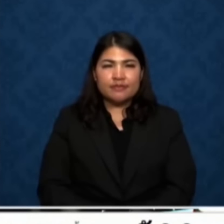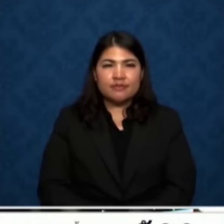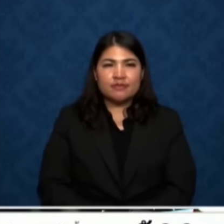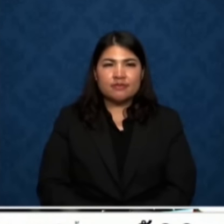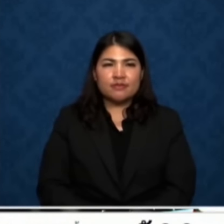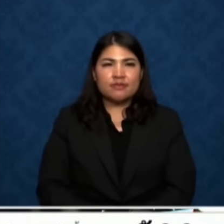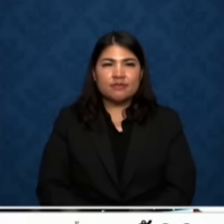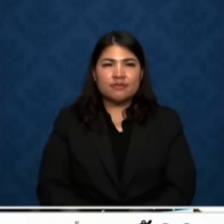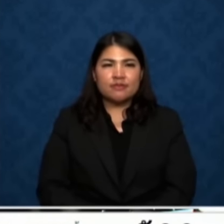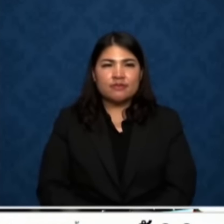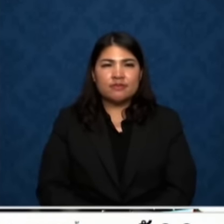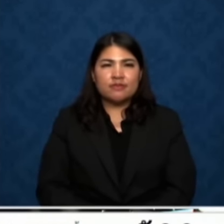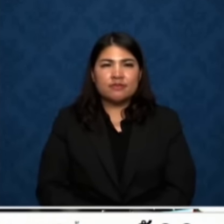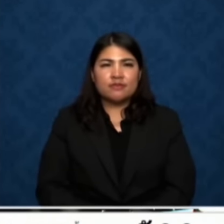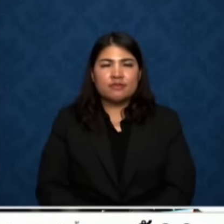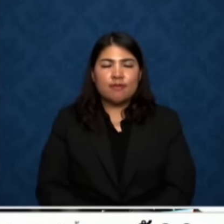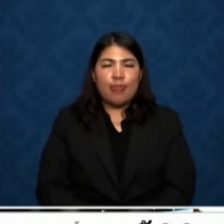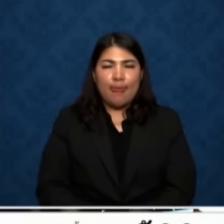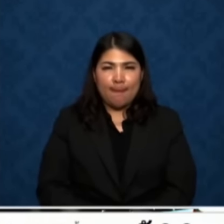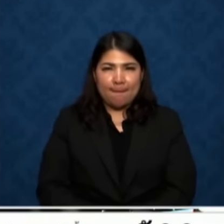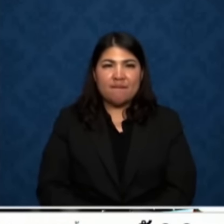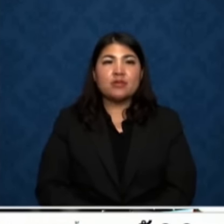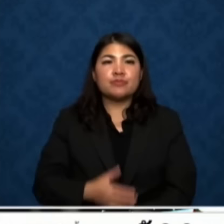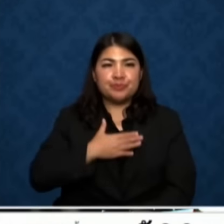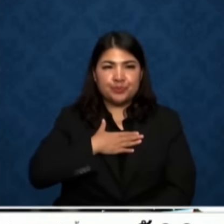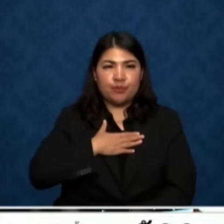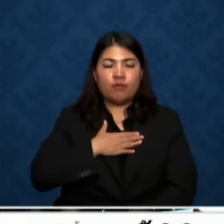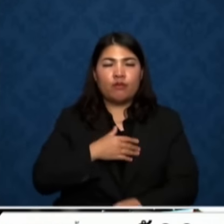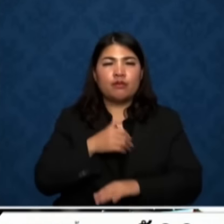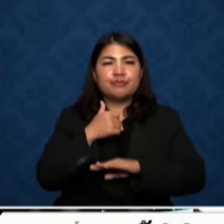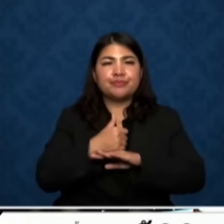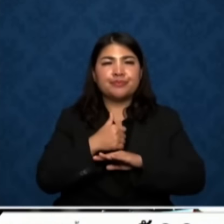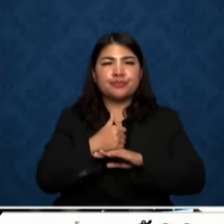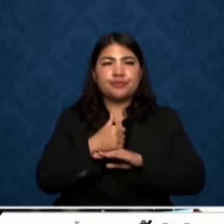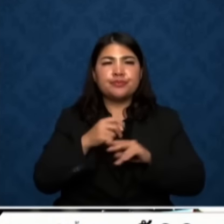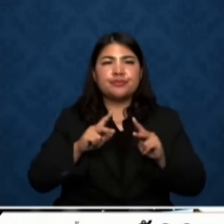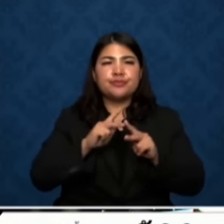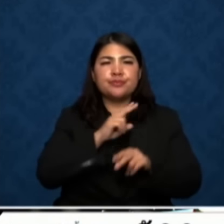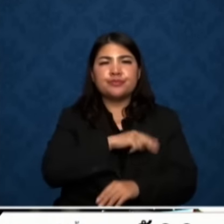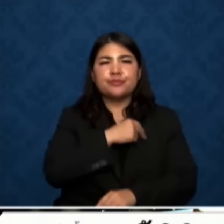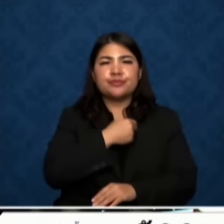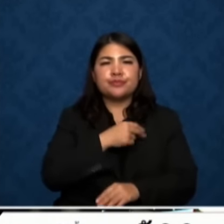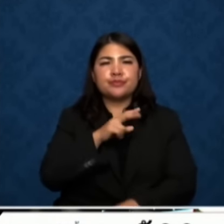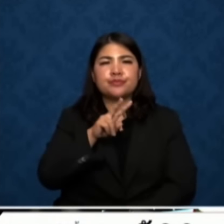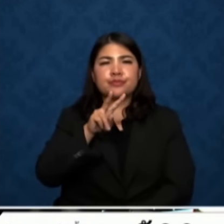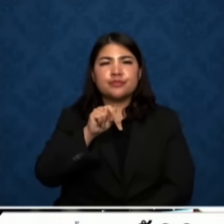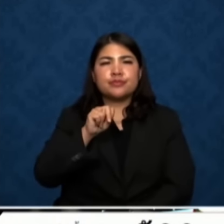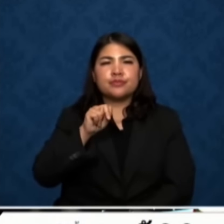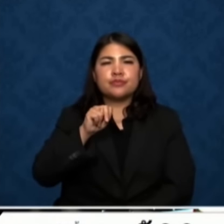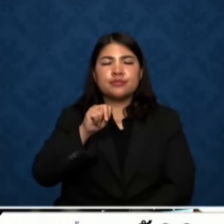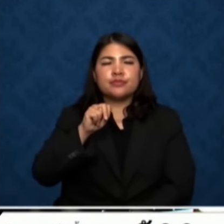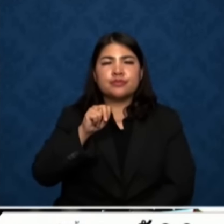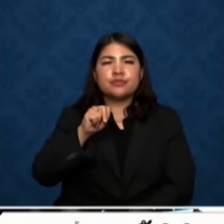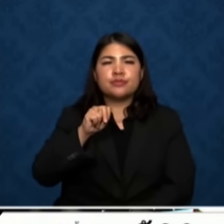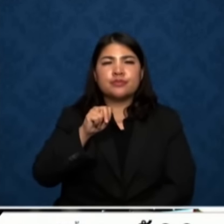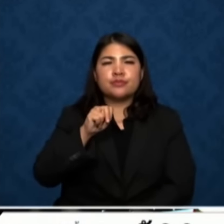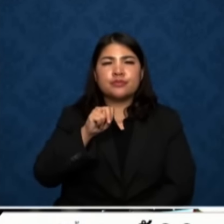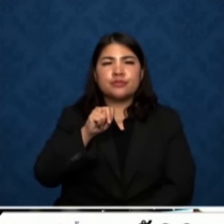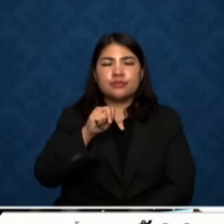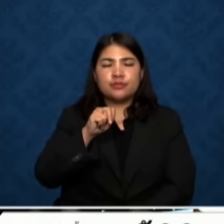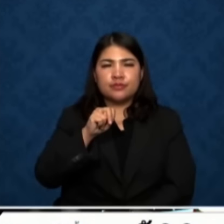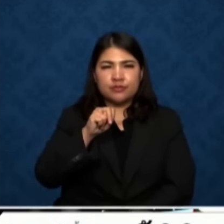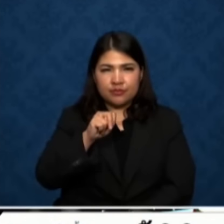เชิญครับ ท่านประธานที่เคารพกับผมชนน่านสีแก้วเพื่อไทยจังหวัดน่านในฐานะรัฐมนตรีว่าการกระทรวงสาธ